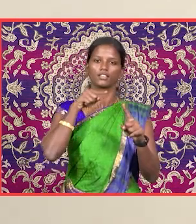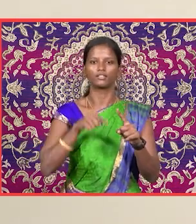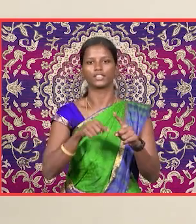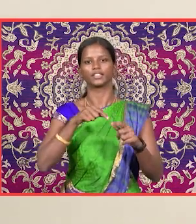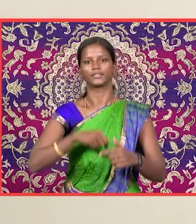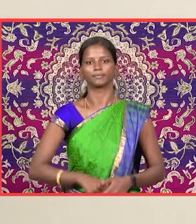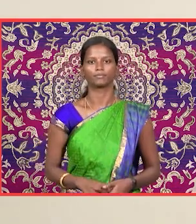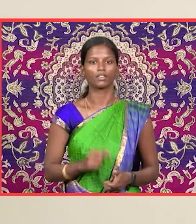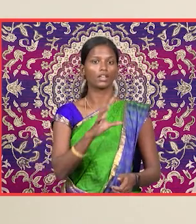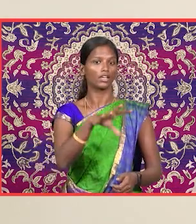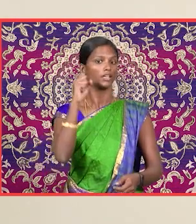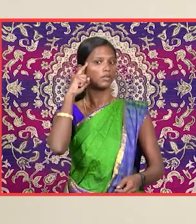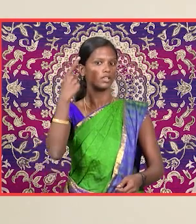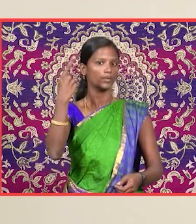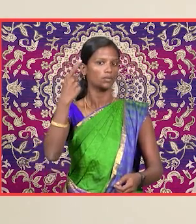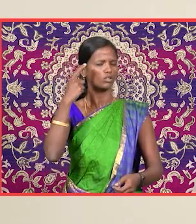பத்திரிகைகளின் சதவீதம்